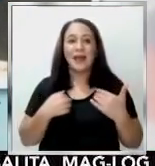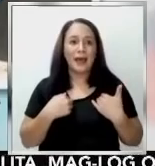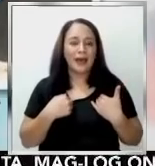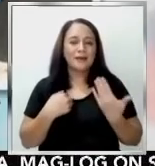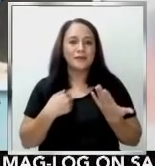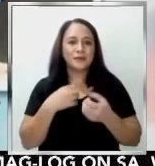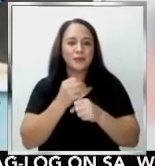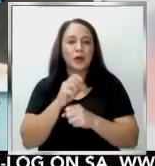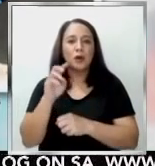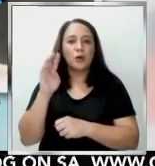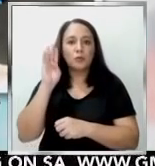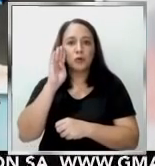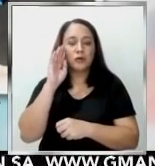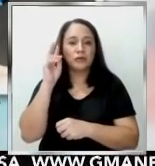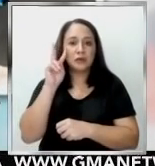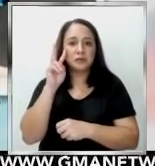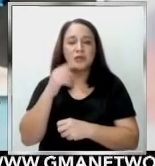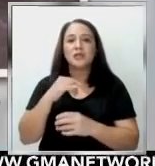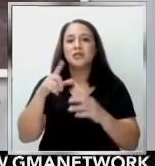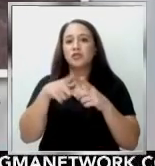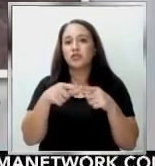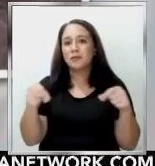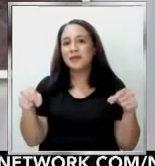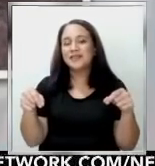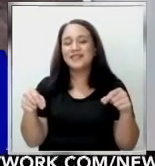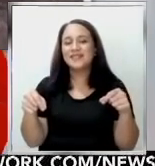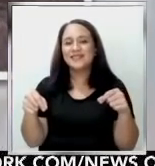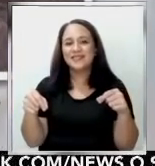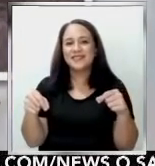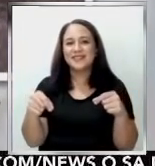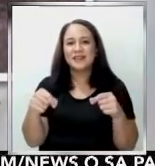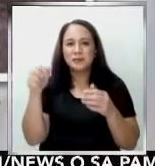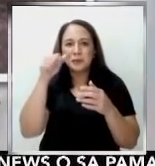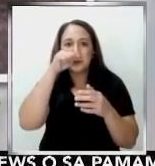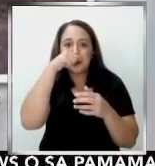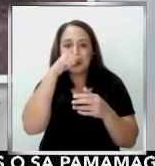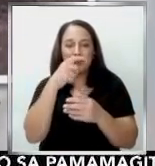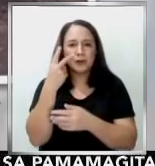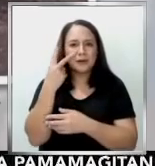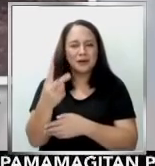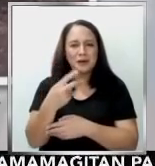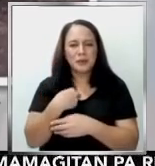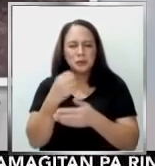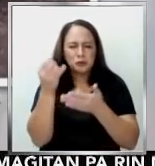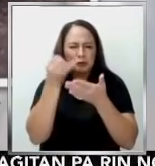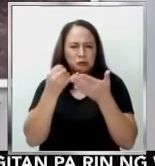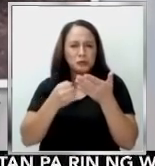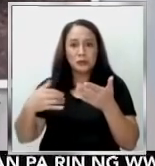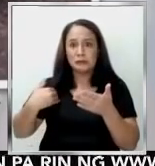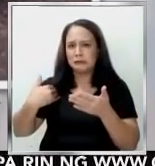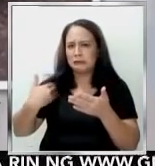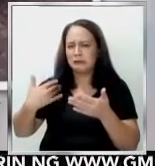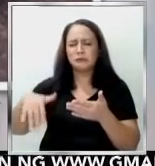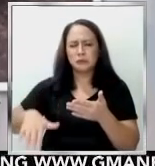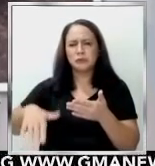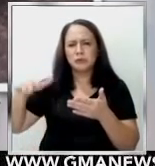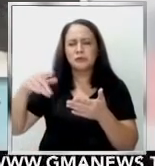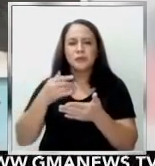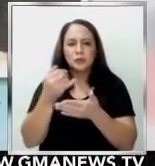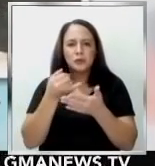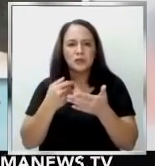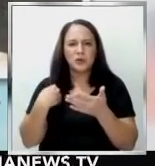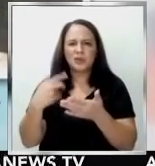ang Japanese anime at laruan na Zoids. Bata pa lang ay mahilig na raw siyang mag-drawing ng robots. Karaniwan daw na inaabot siya ng